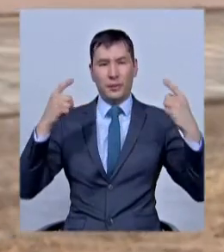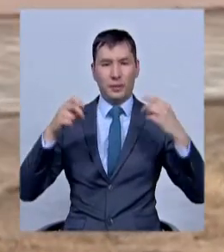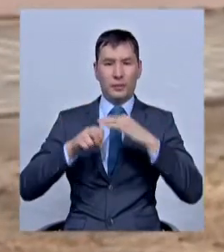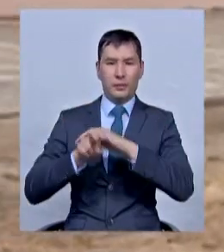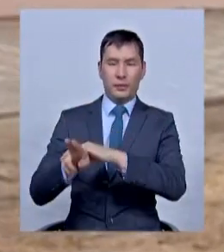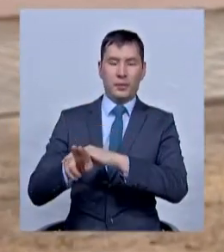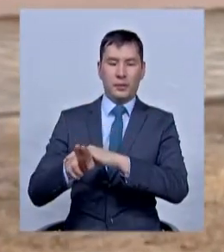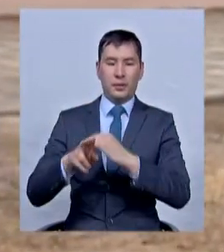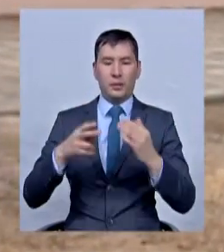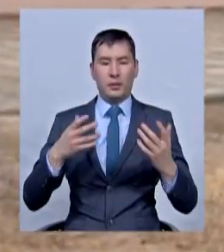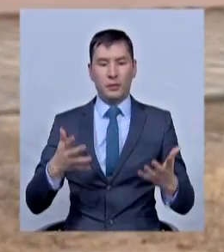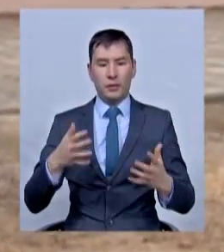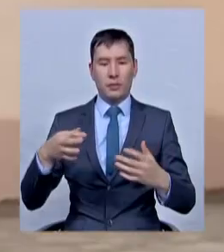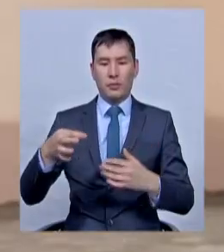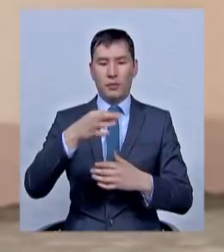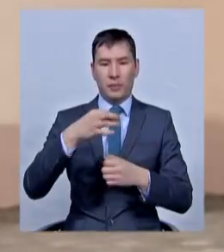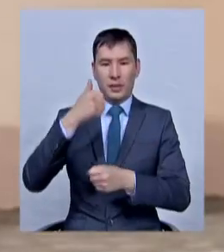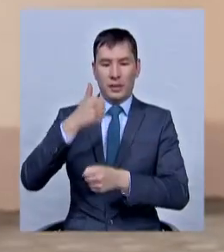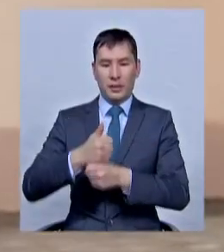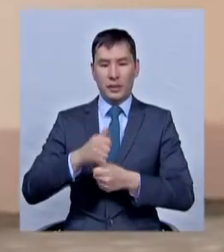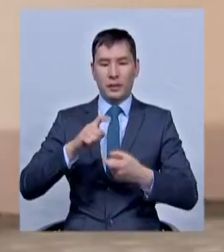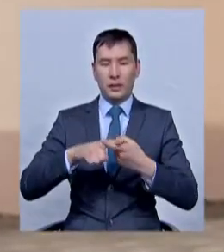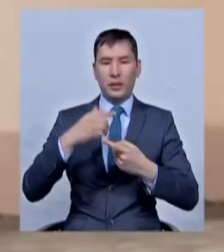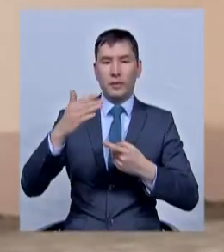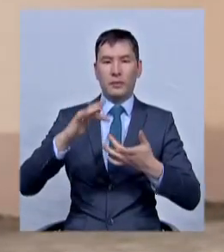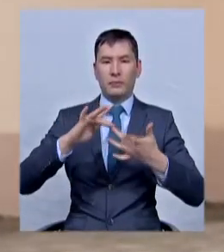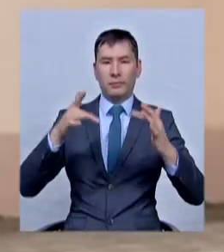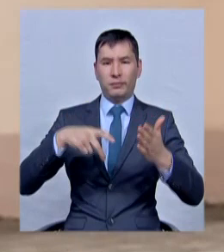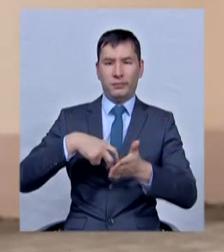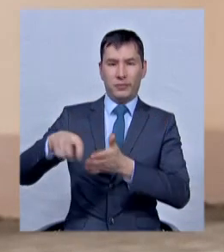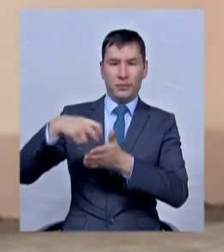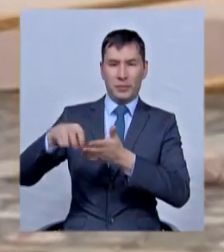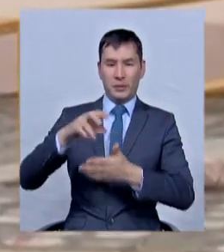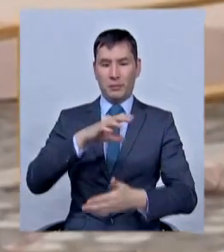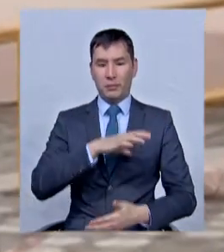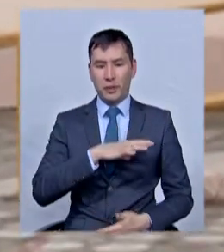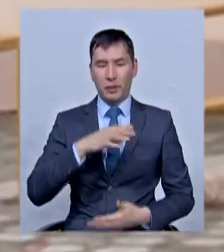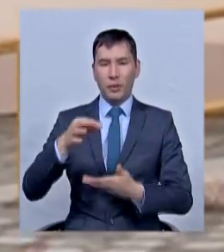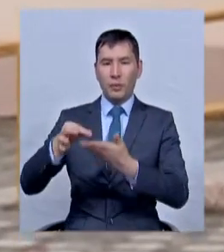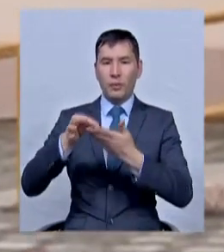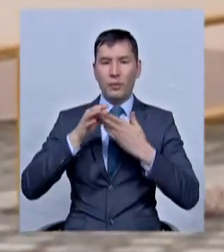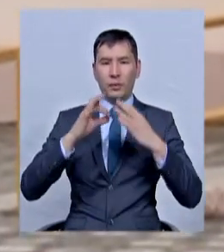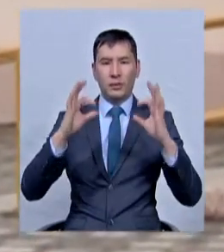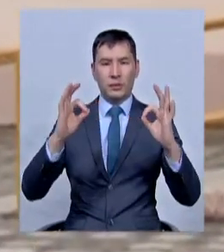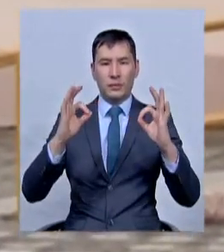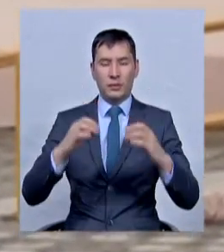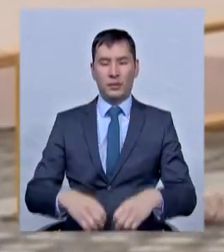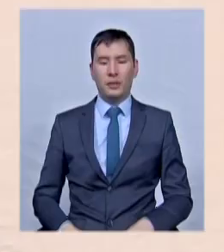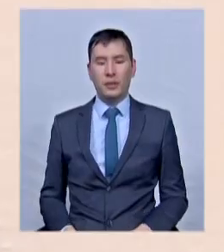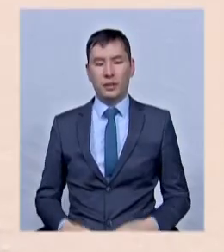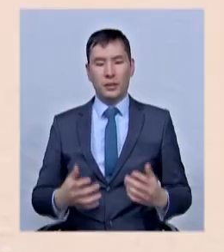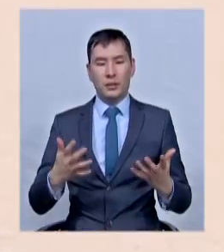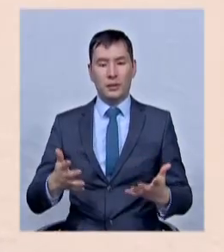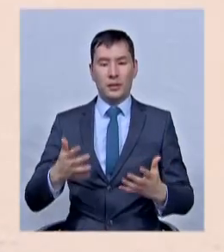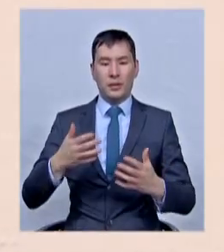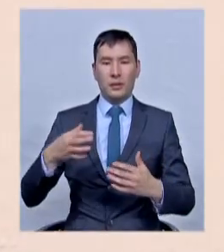дейді. Айтуларынша облыс басшылығының ресми сайтына да жазылған өтініштеріне де бір жауапты көшіріп қайта қоя салады екен. Ал